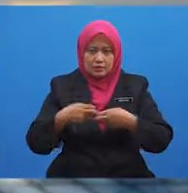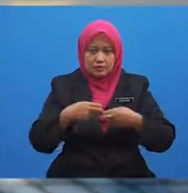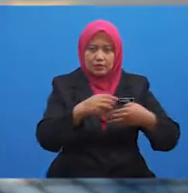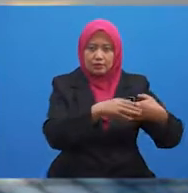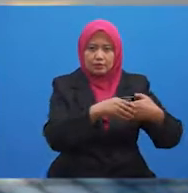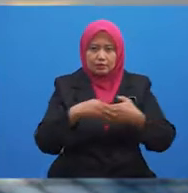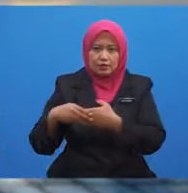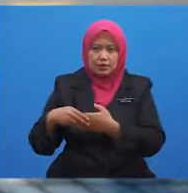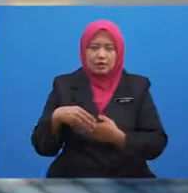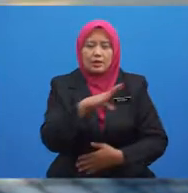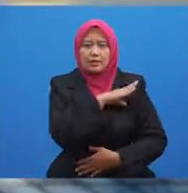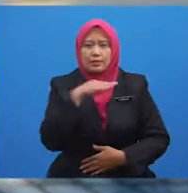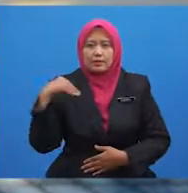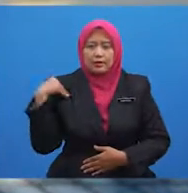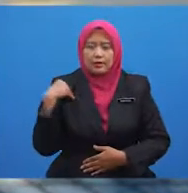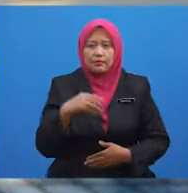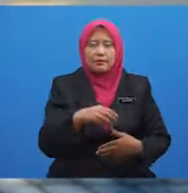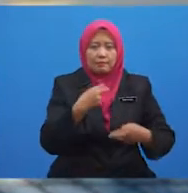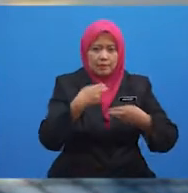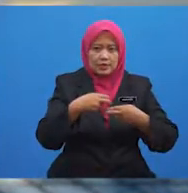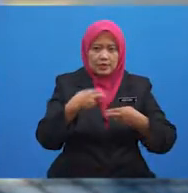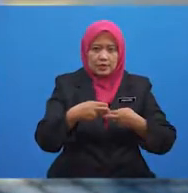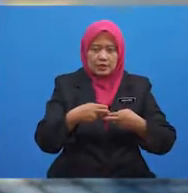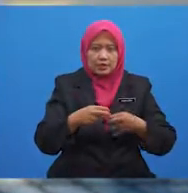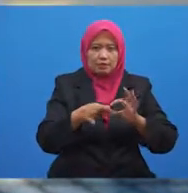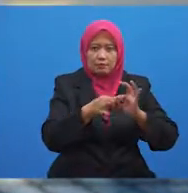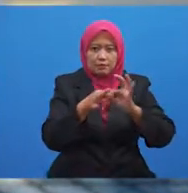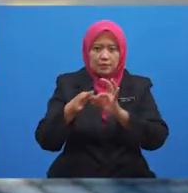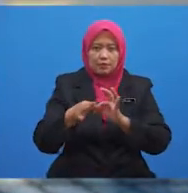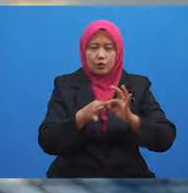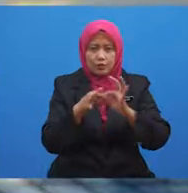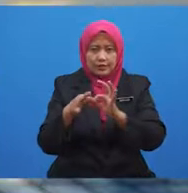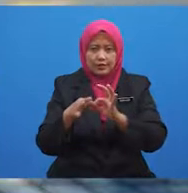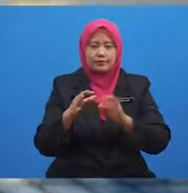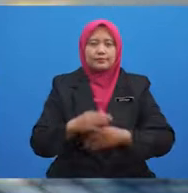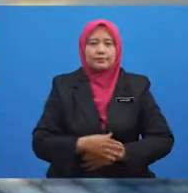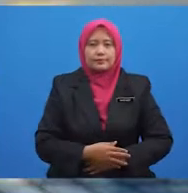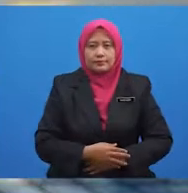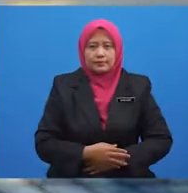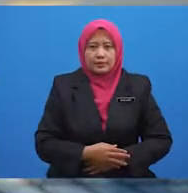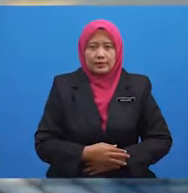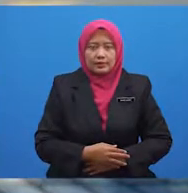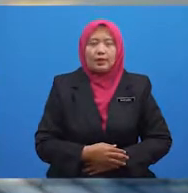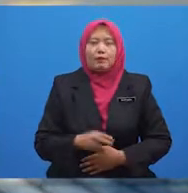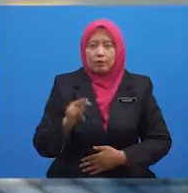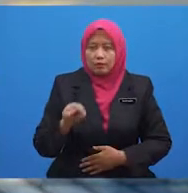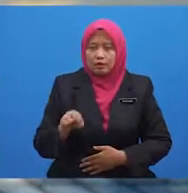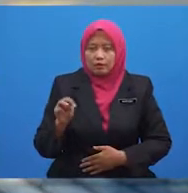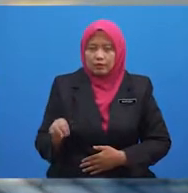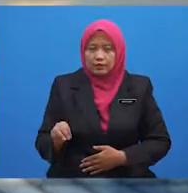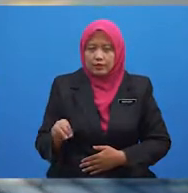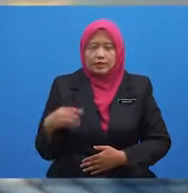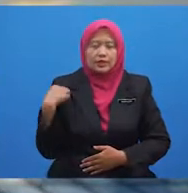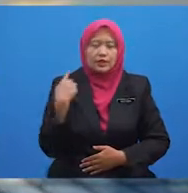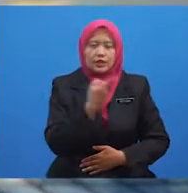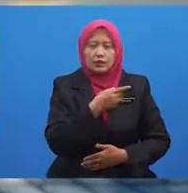dengan masalah kepimpinan yang berlaku di dalam Kesultanan Melayu Melaka. Murid-murid, mari kita belajar